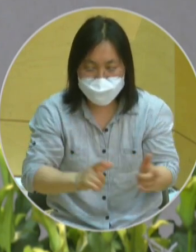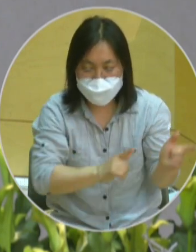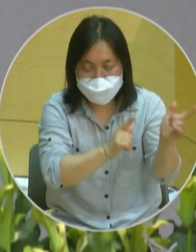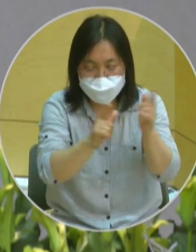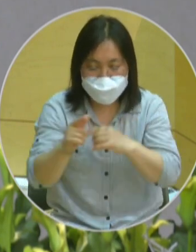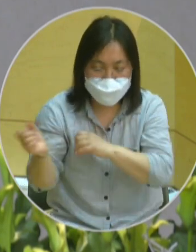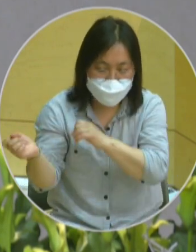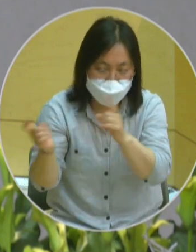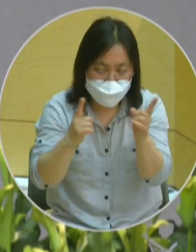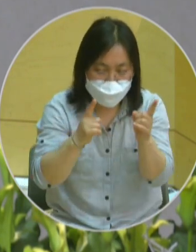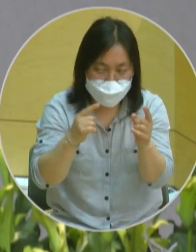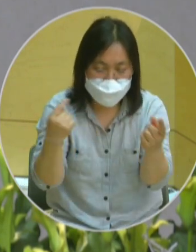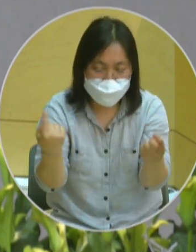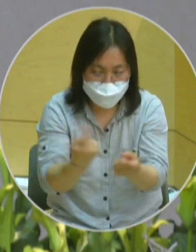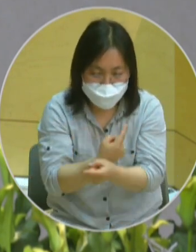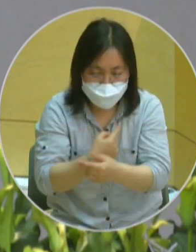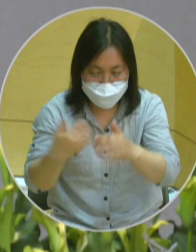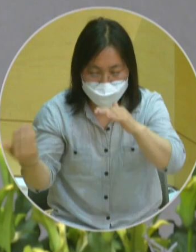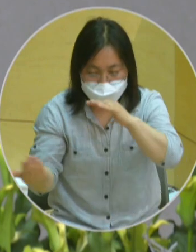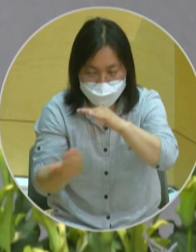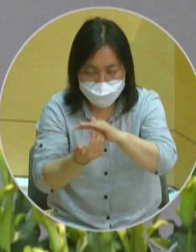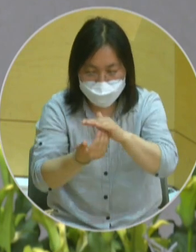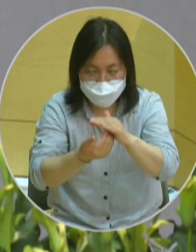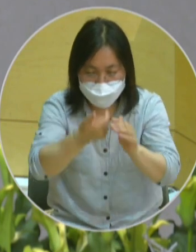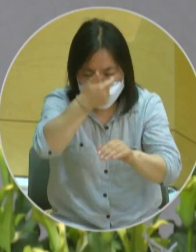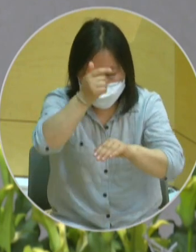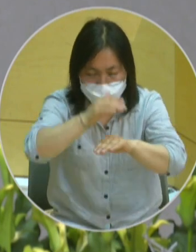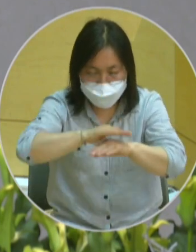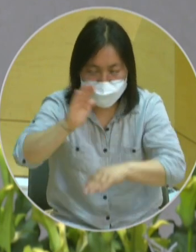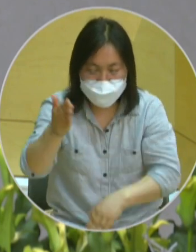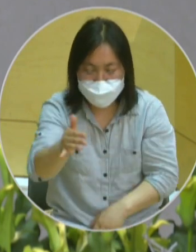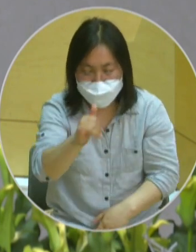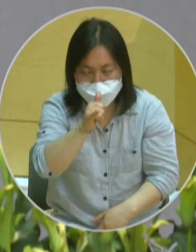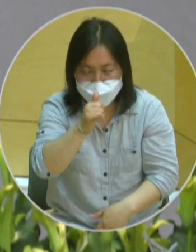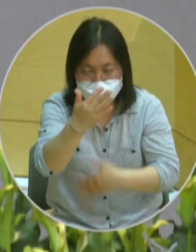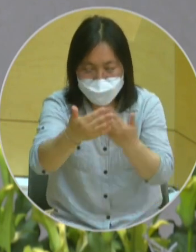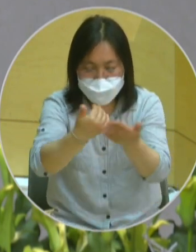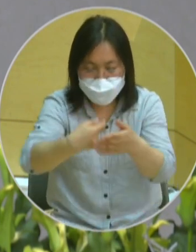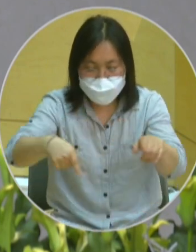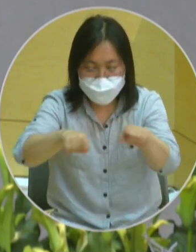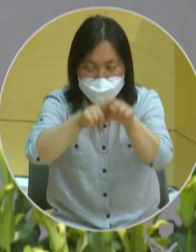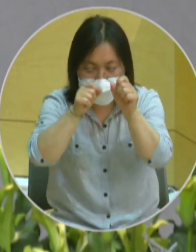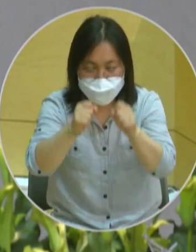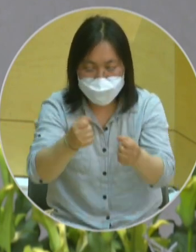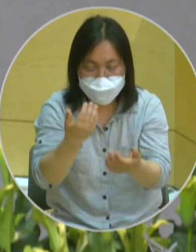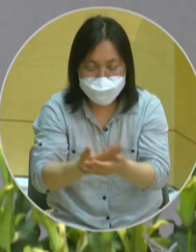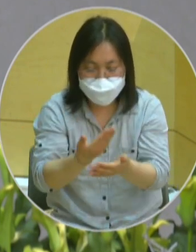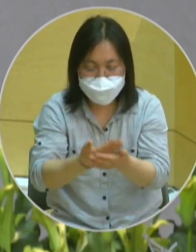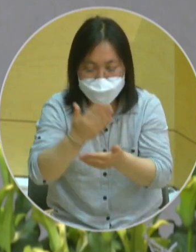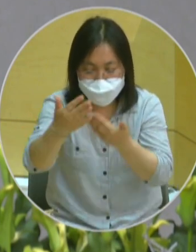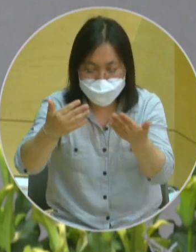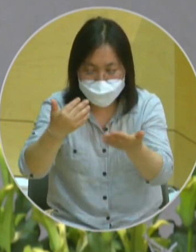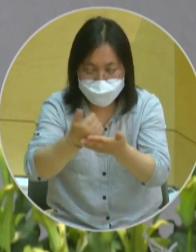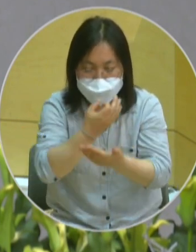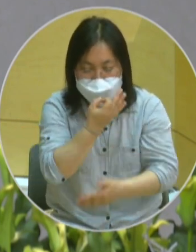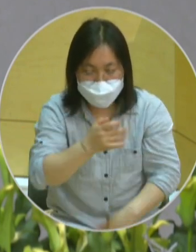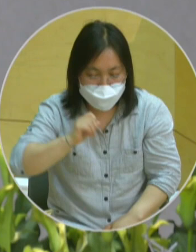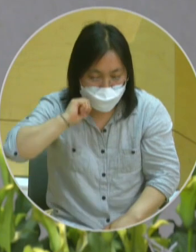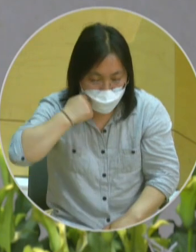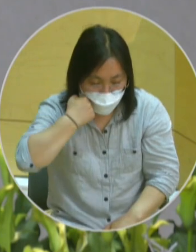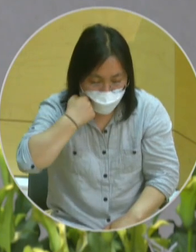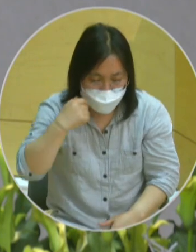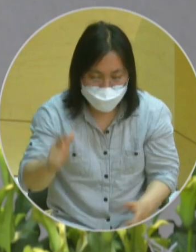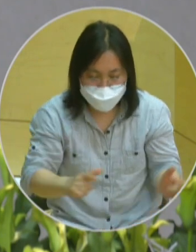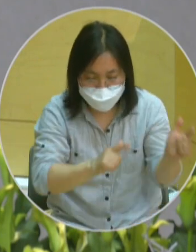회복과 치유가 일어나는 귀한 예배가 될 수 있도록 하나님 함께하여 주시옵소서. 하나님, 힘들고 어려운